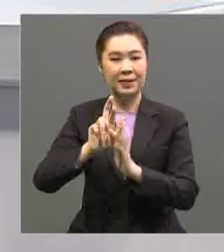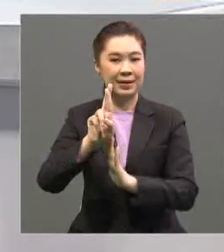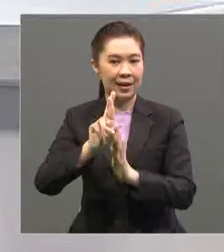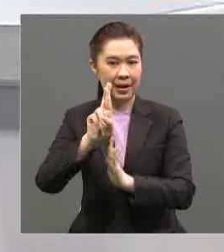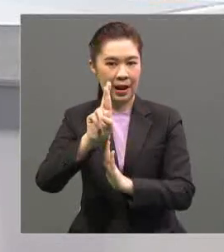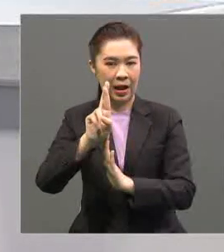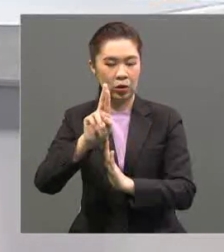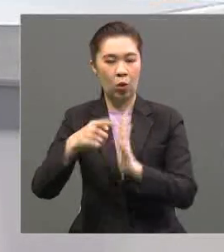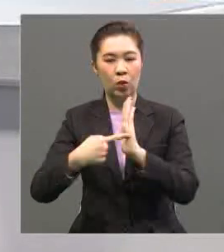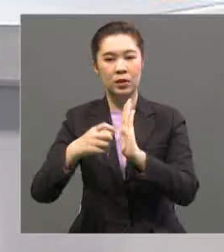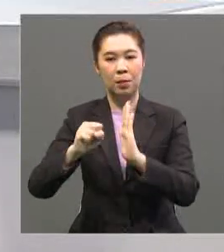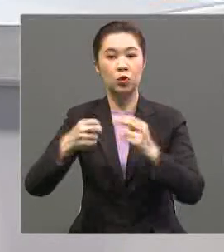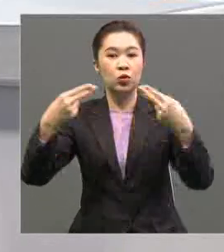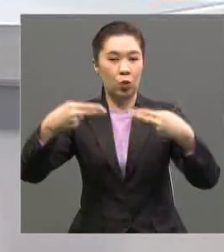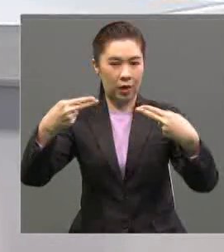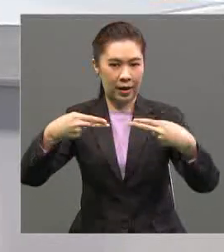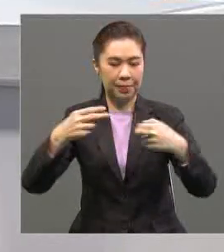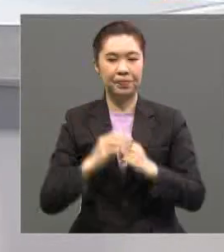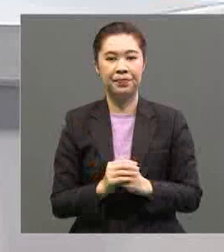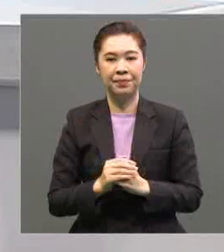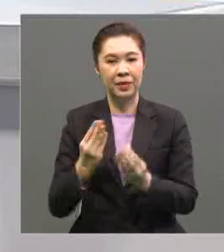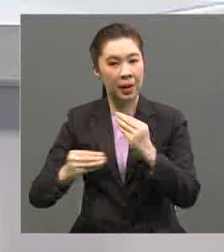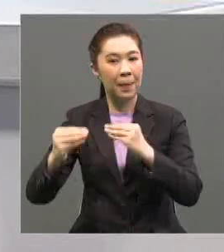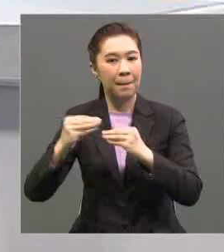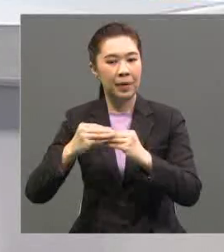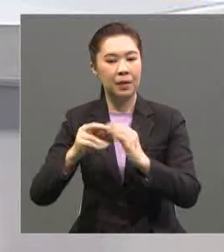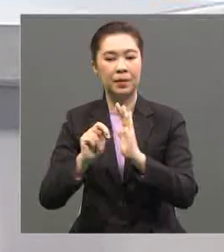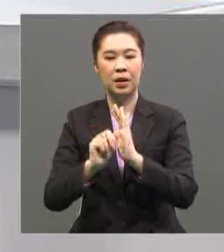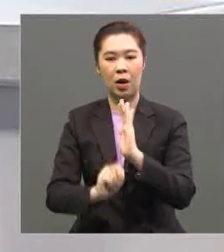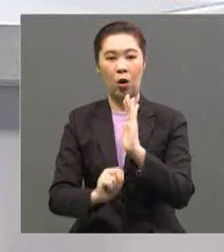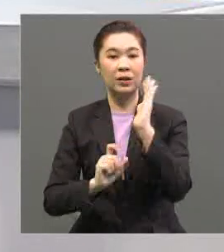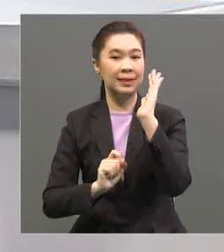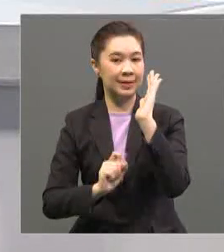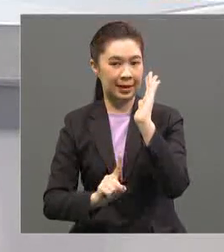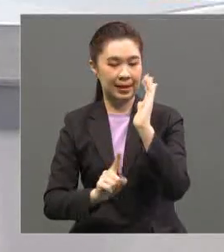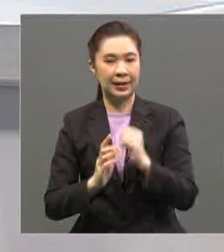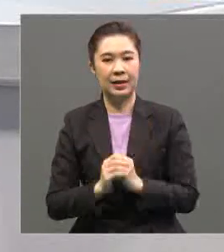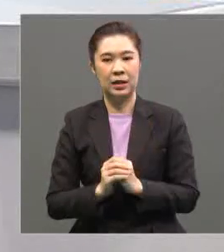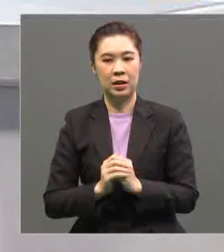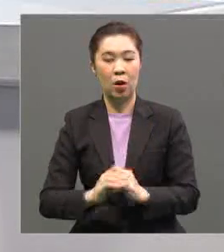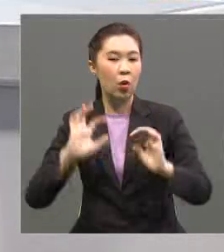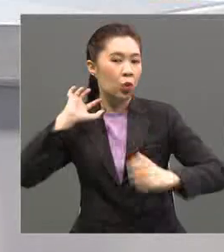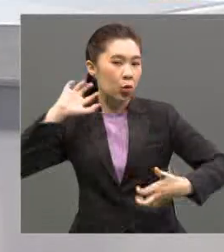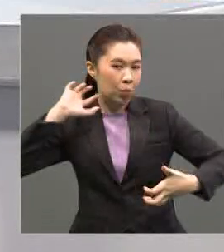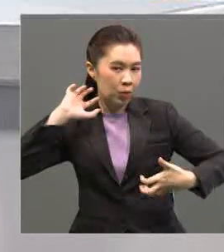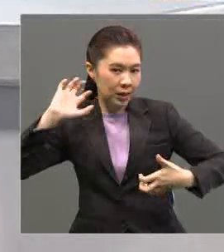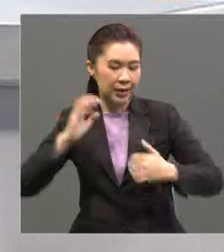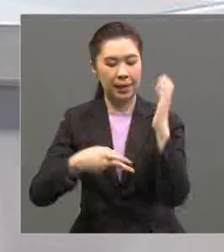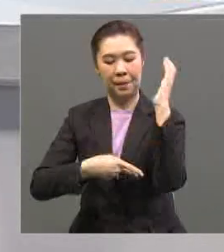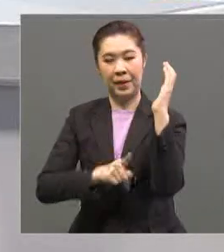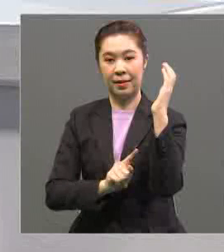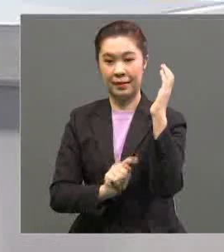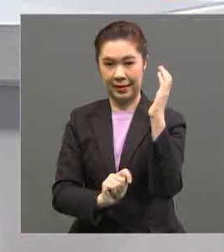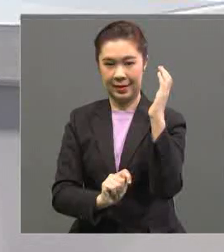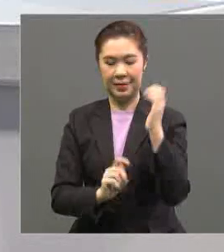ายและสมุทรสงครามส่วนที่จะเพิ่มขึ้นก็จะมีทั้งนครศรีธรรมราชนะครับมีทั้งลพบุรีมีปัตตานี